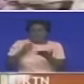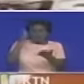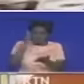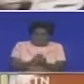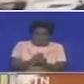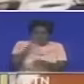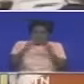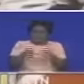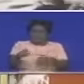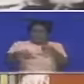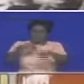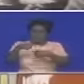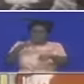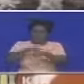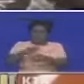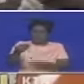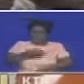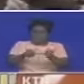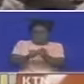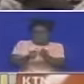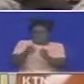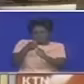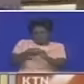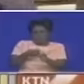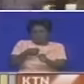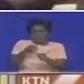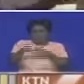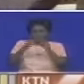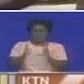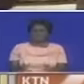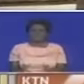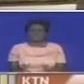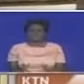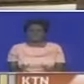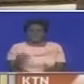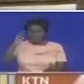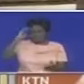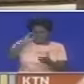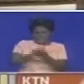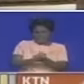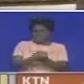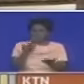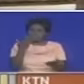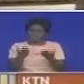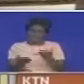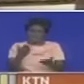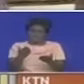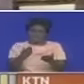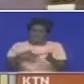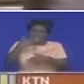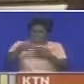kuwa wataendelea kununua mahindi kutoka kwa wakulima. Na tunaamini kwamba by maybe mid of next